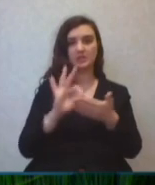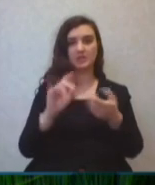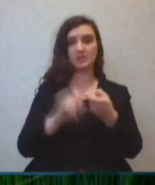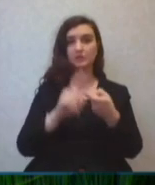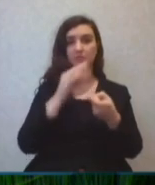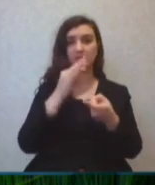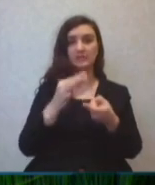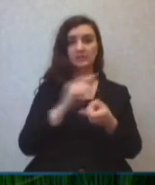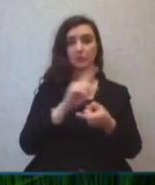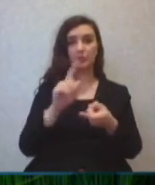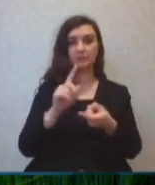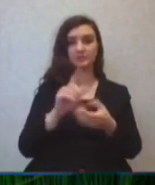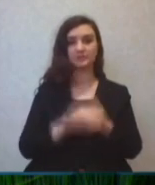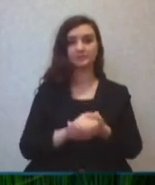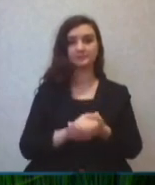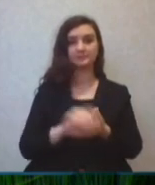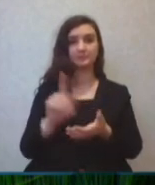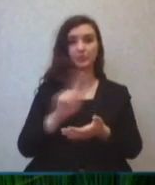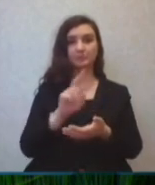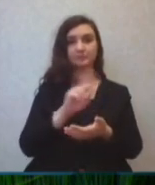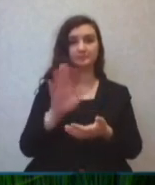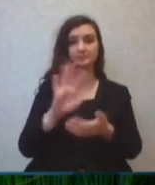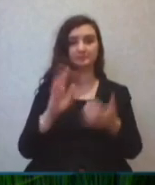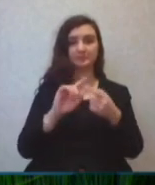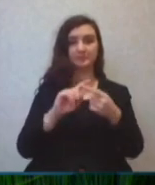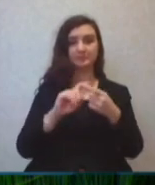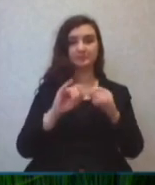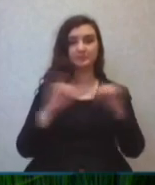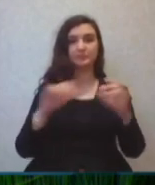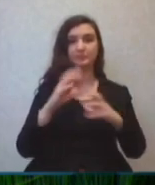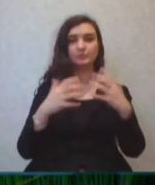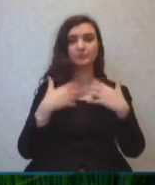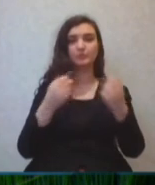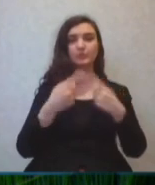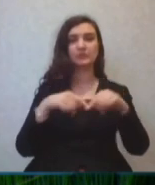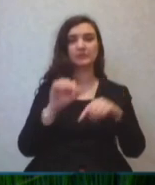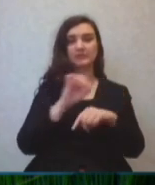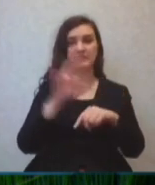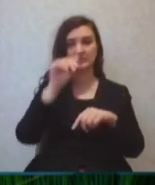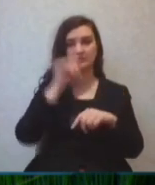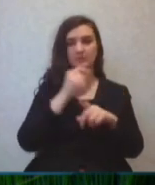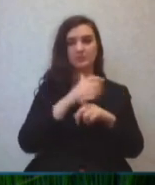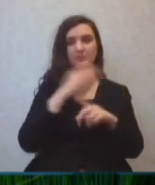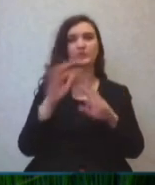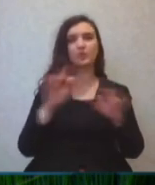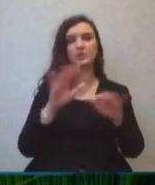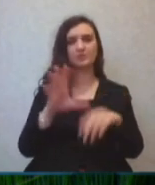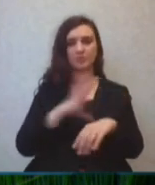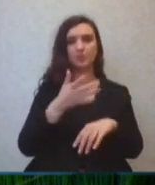რომ რომ არა პანდემია, ჯანმრთელობის მსოფლიო ორგანიზაციას ივნისის თვეში ძალიან ბევრი ღონისძიება